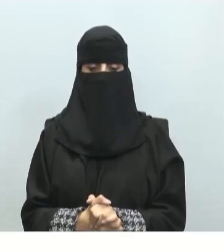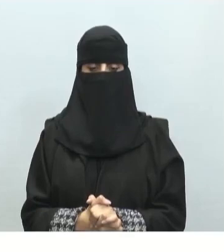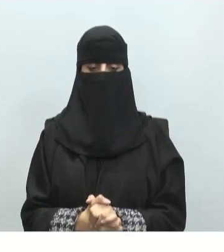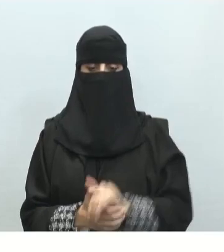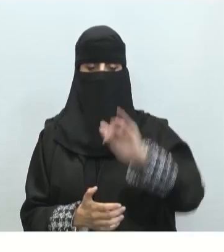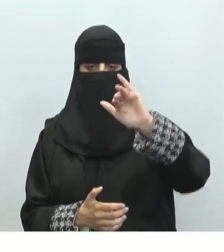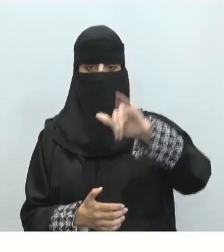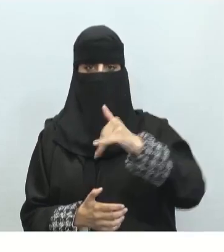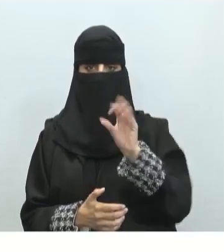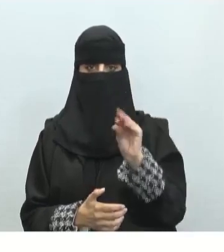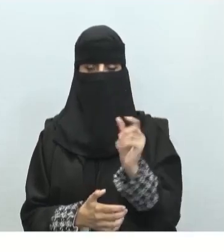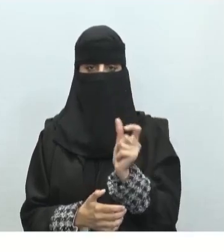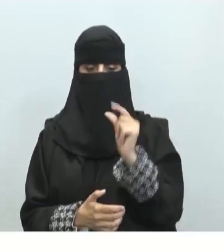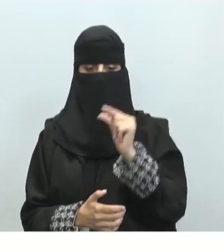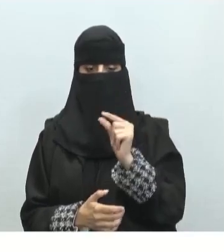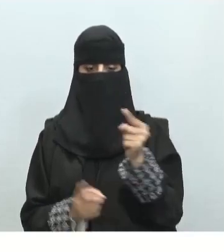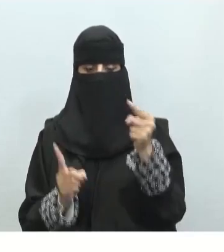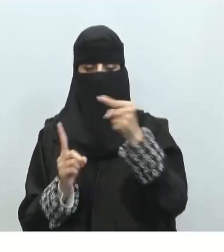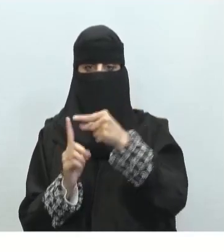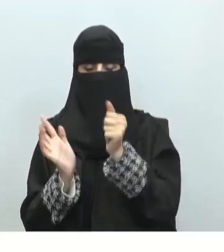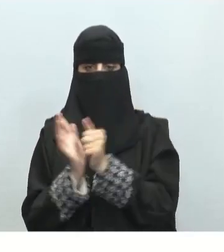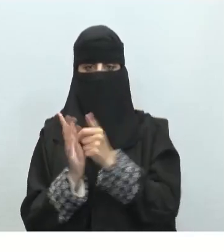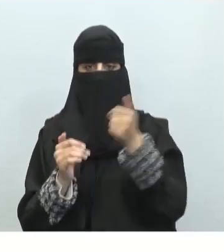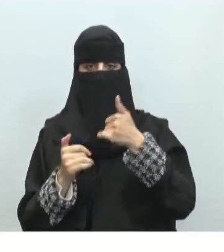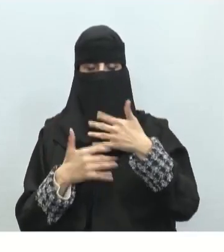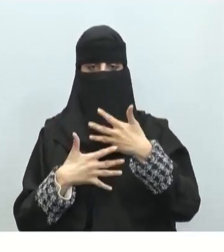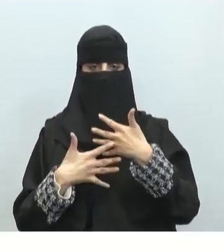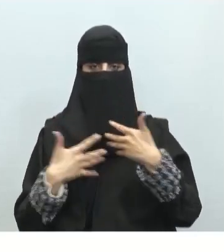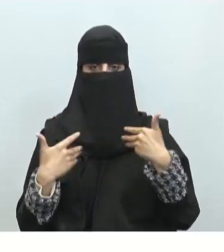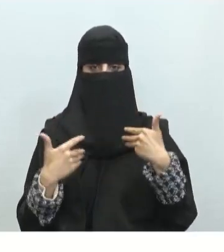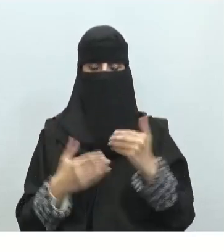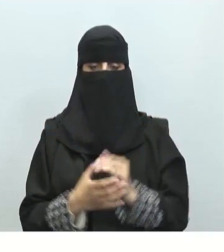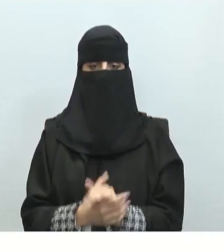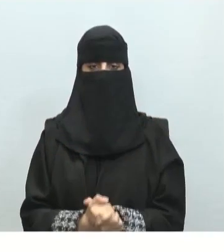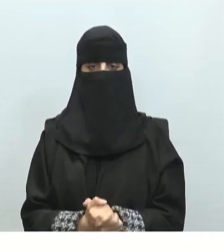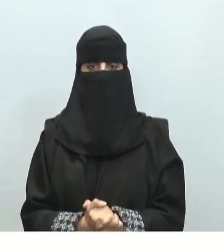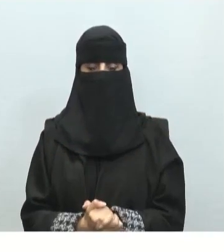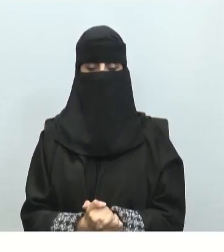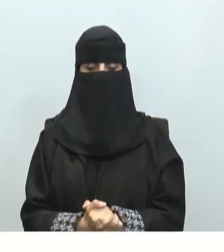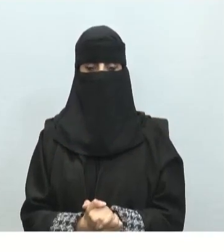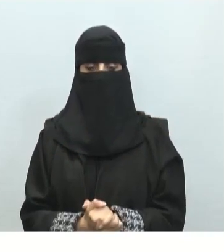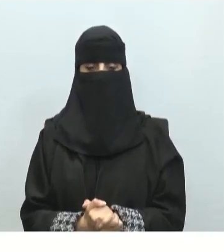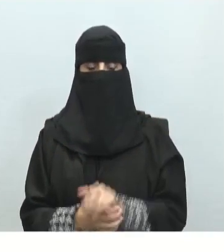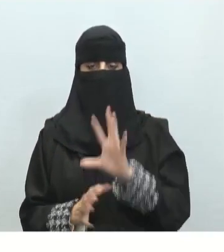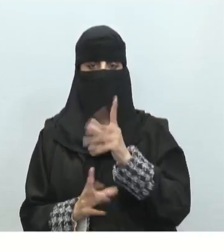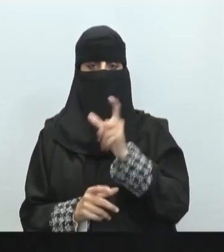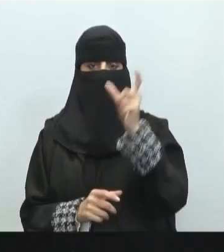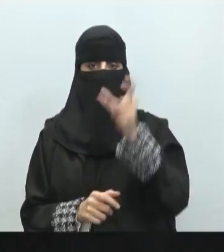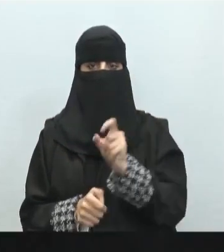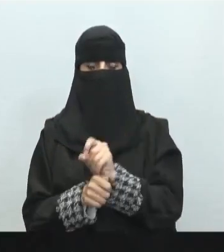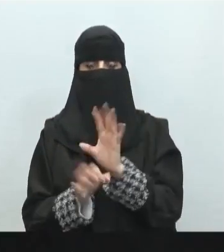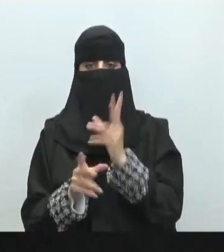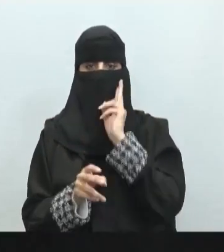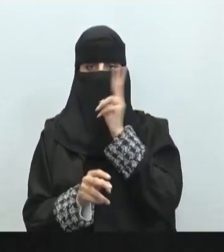الان رجعت هند الى البيت فرحه مسروره اين الفاعل ايها